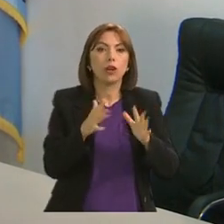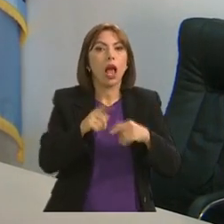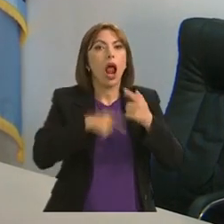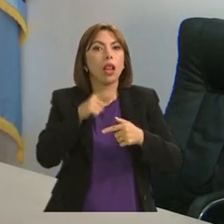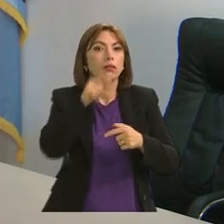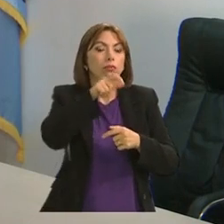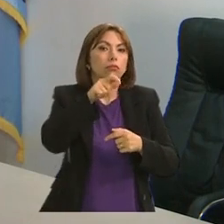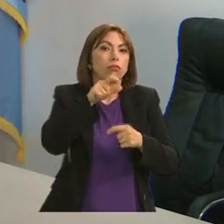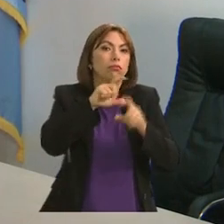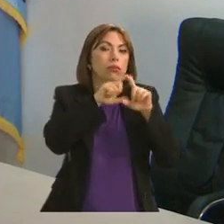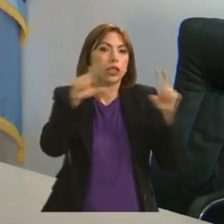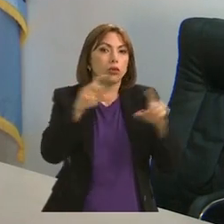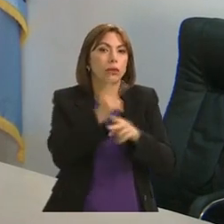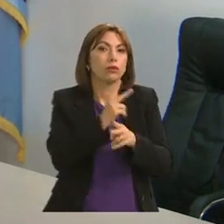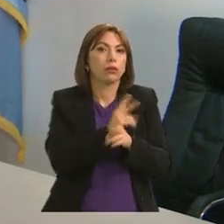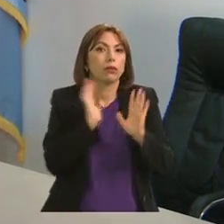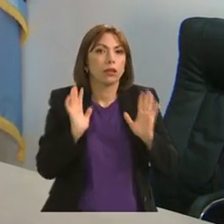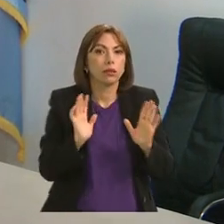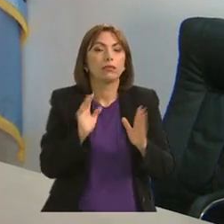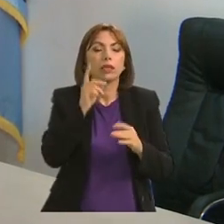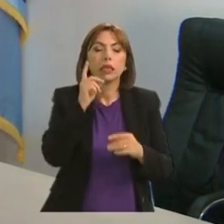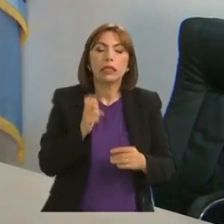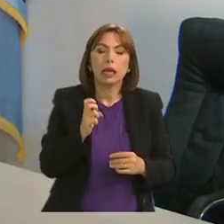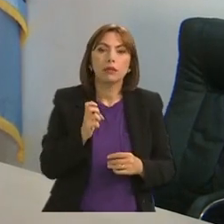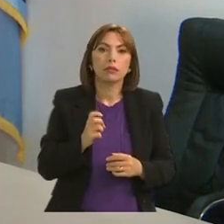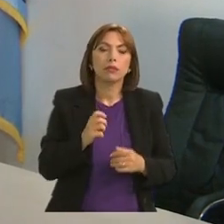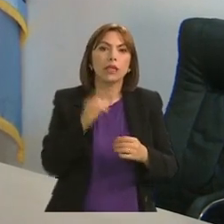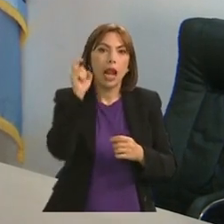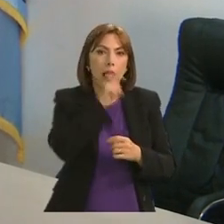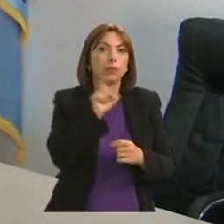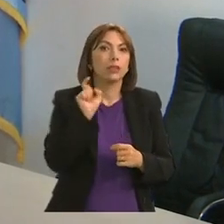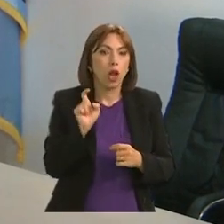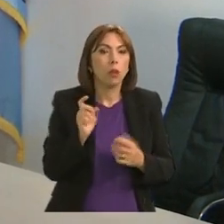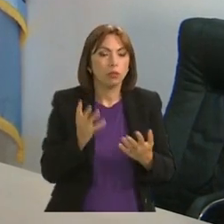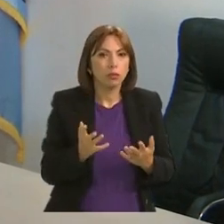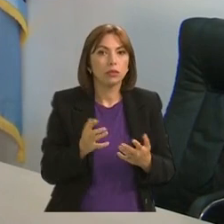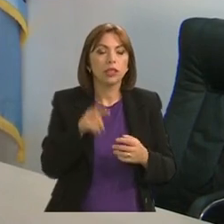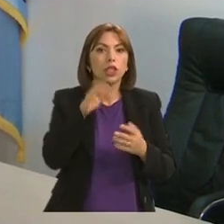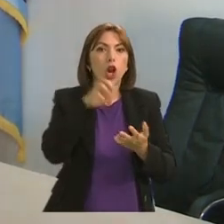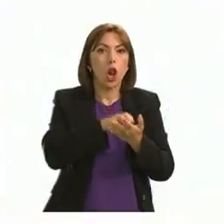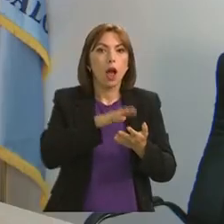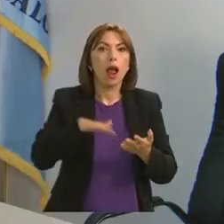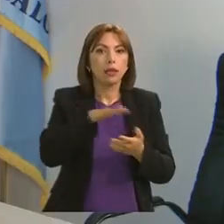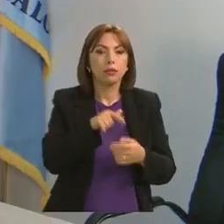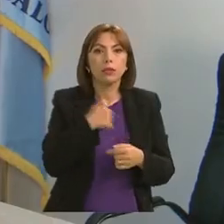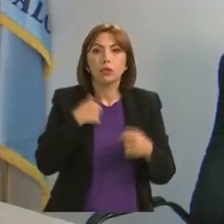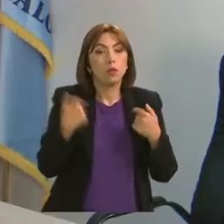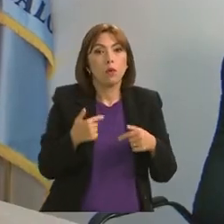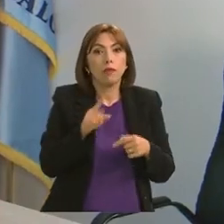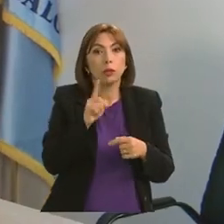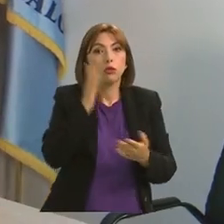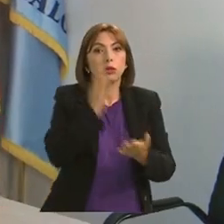organ al statului de lipsa lui, da, din localitate, nu aveam niciun drept